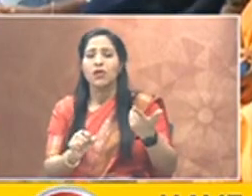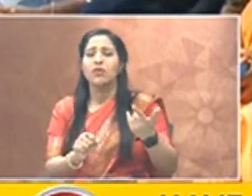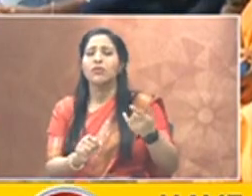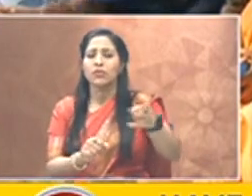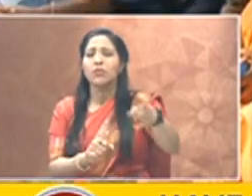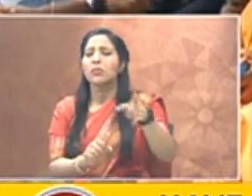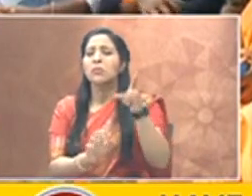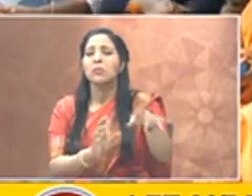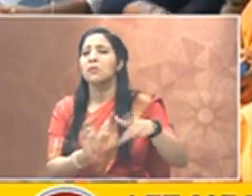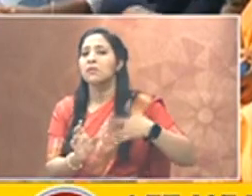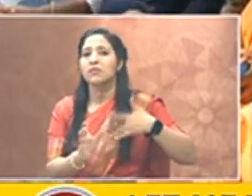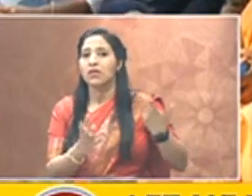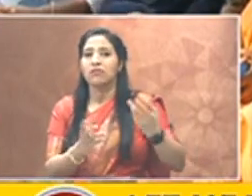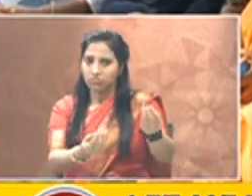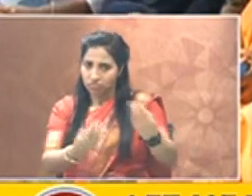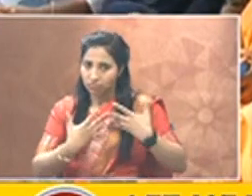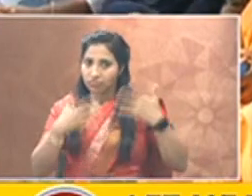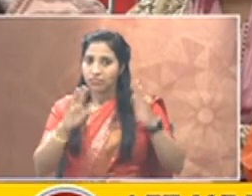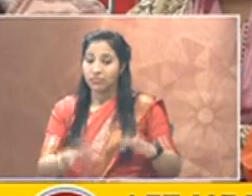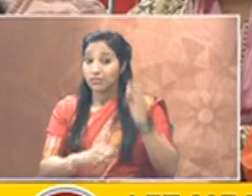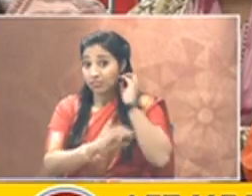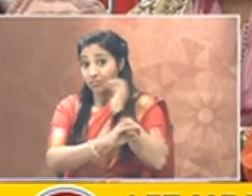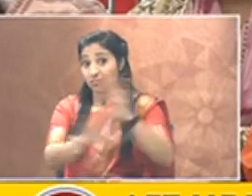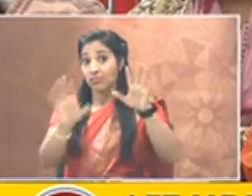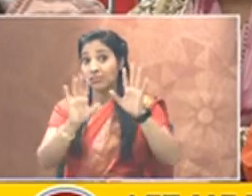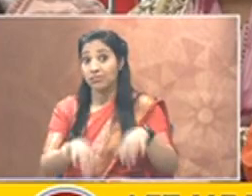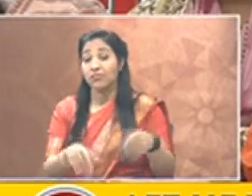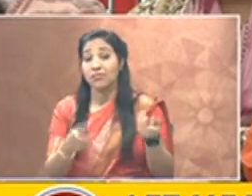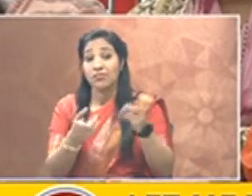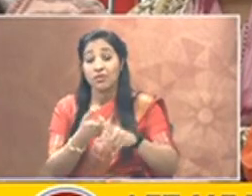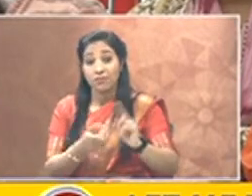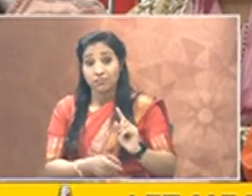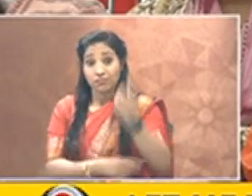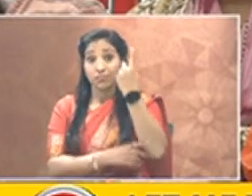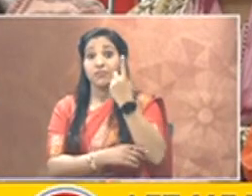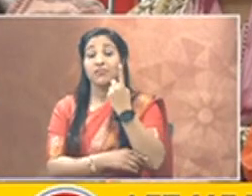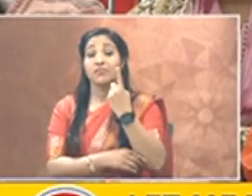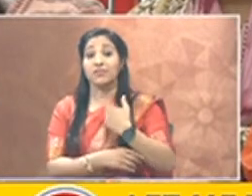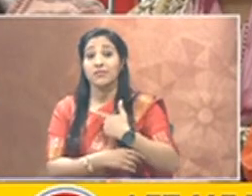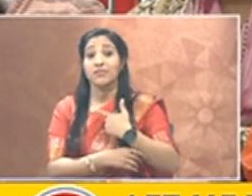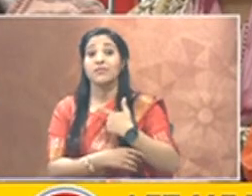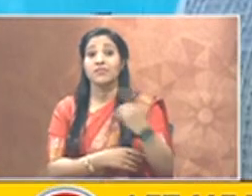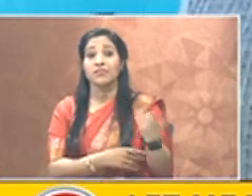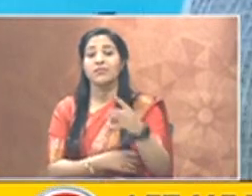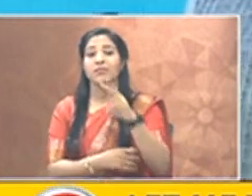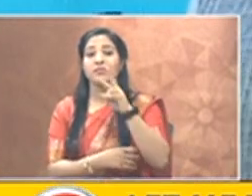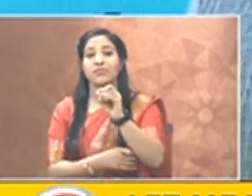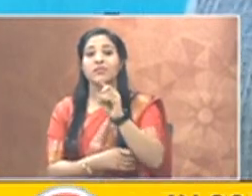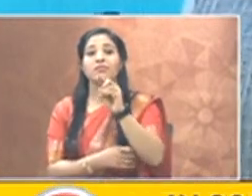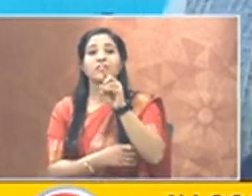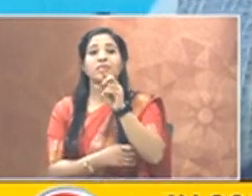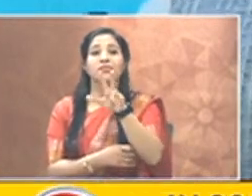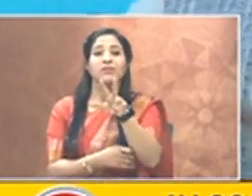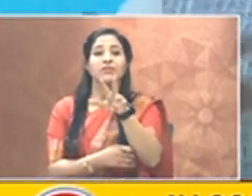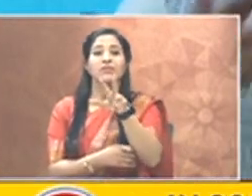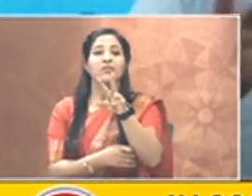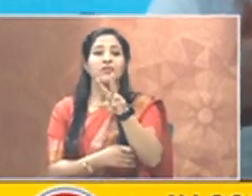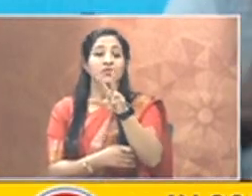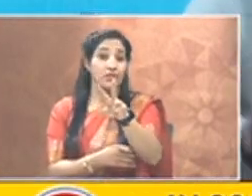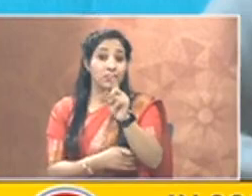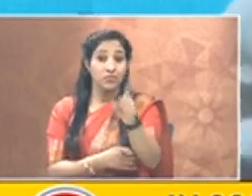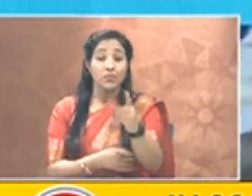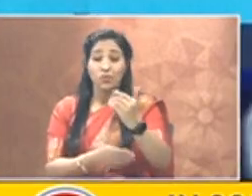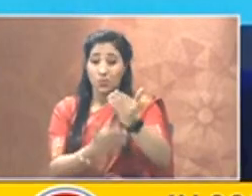हैं। मैं आपको बता दूं कि जब हमने पहली बार 2018 में ये कार्यक्रम शुरू किया